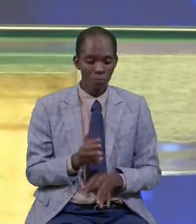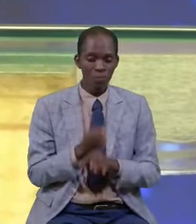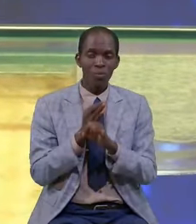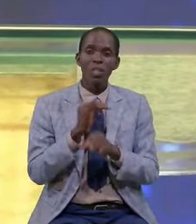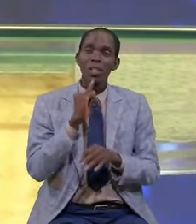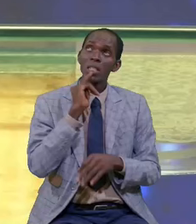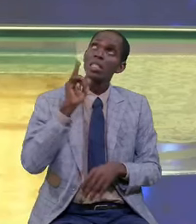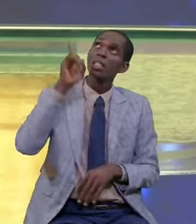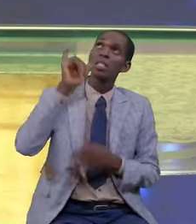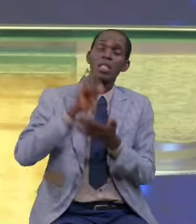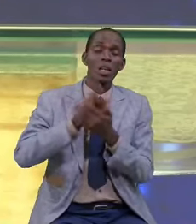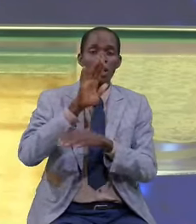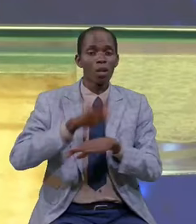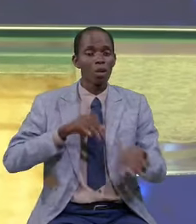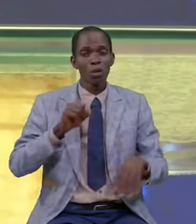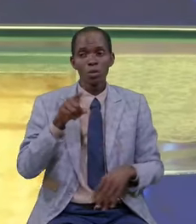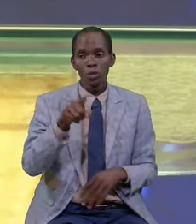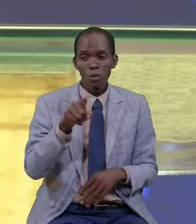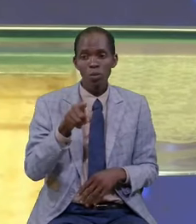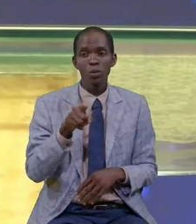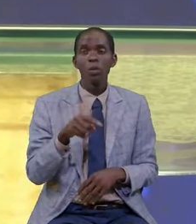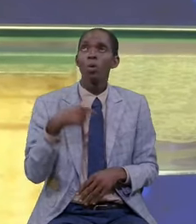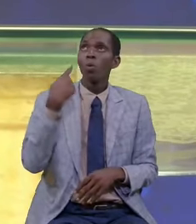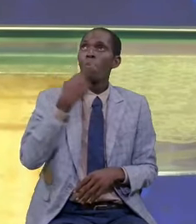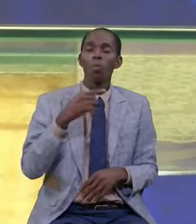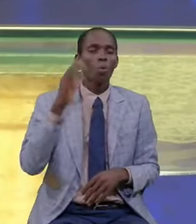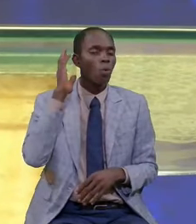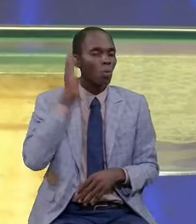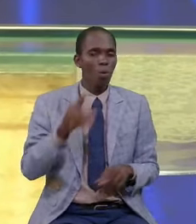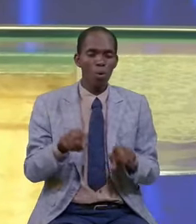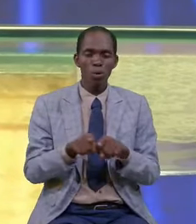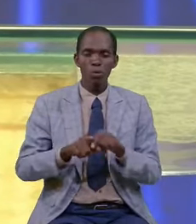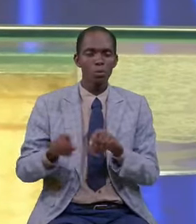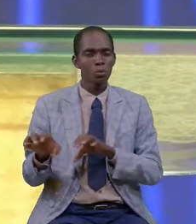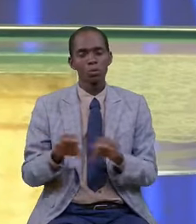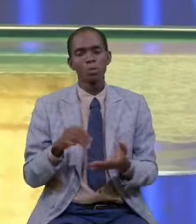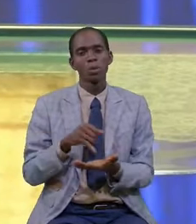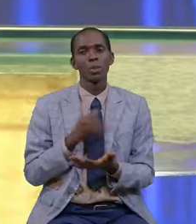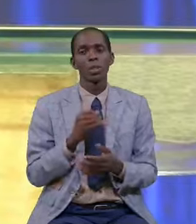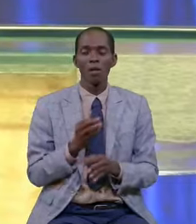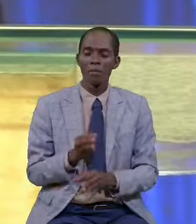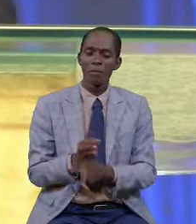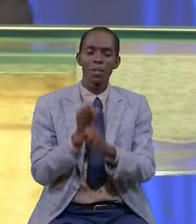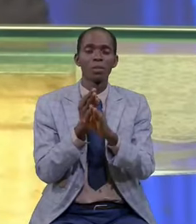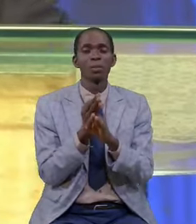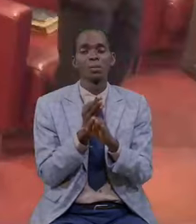Celui que vous appelez est fidèle et c'est lui qui le fera. Il est fidèle.